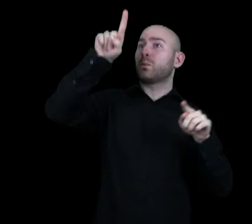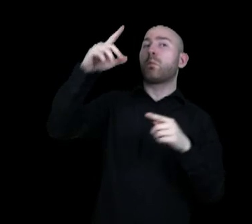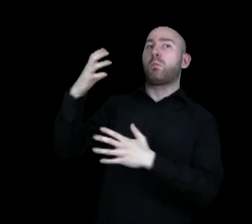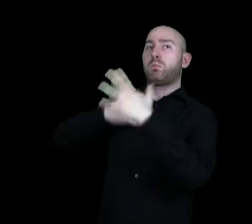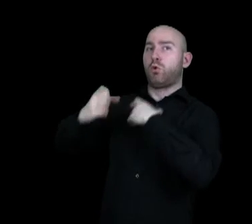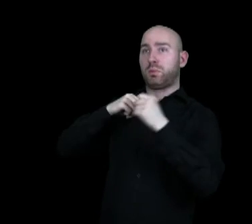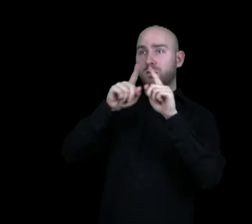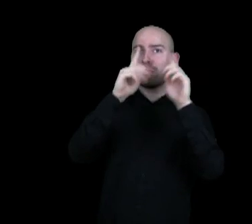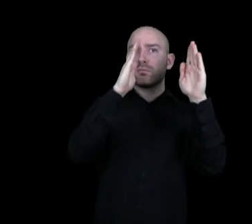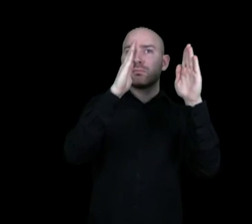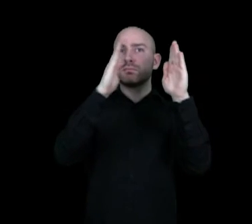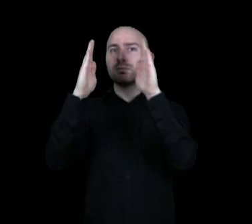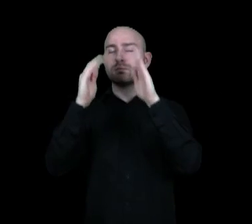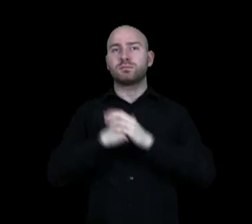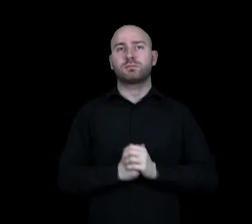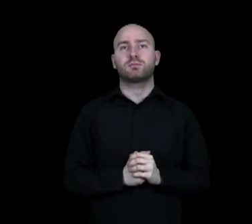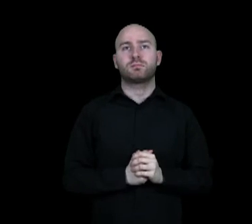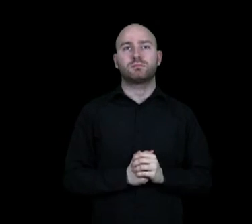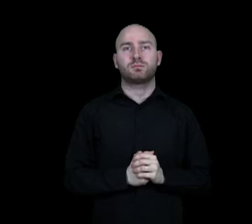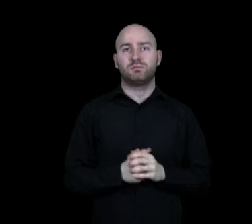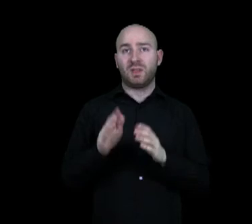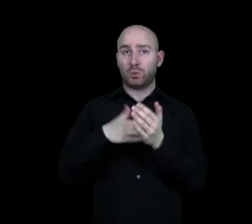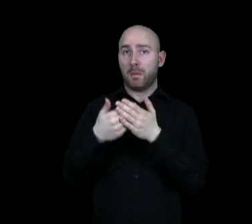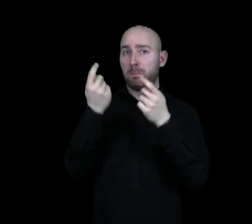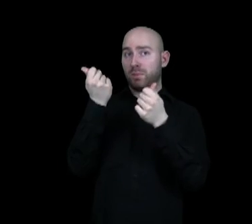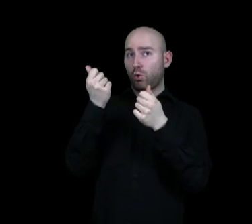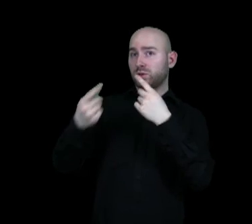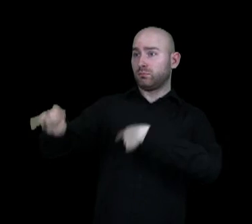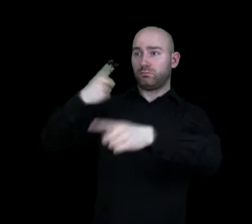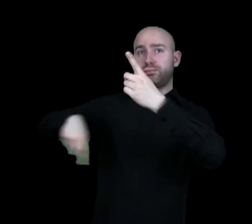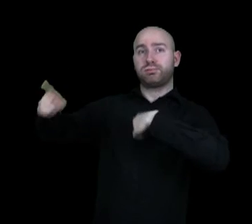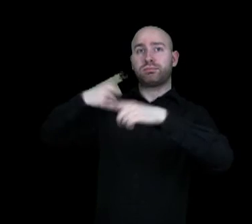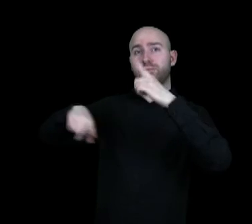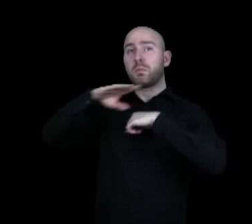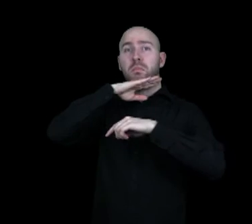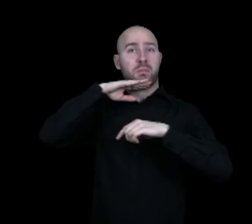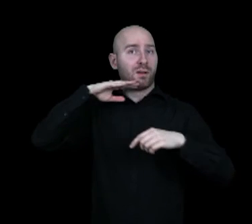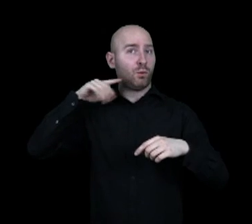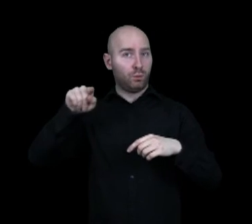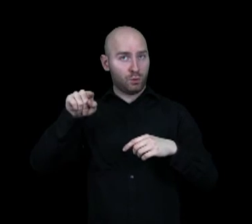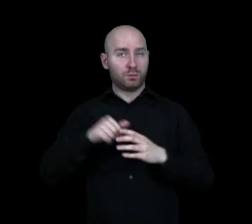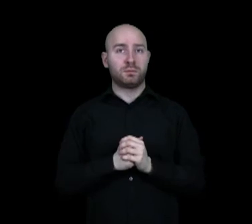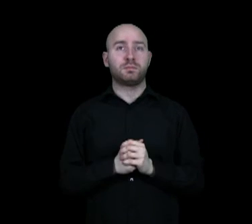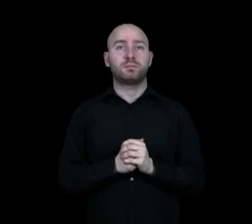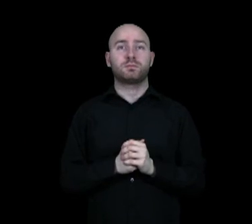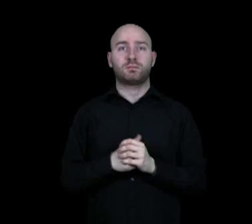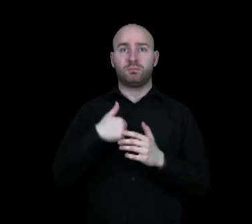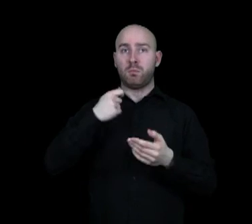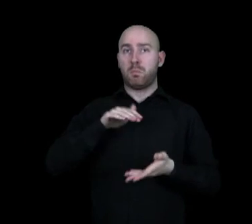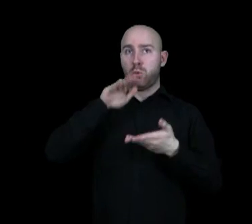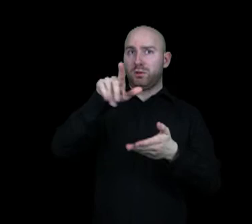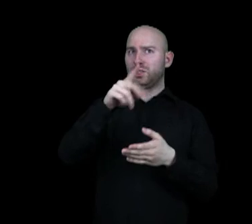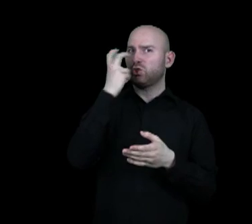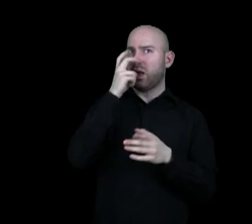Zatem krzywa podaży mogłaby wyglądać tak. To ciekawe, bo przy założeniu, że popyt się nie zmienił, mamy tu inny